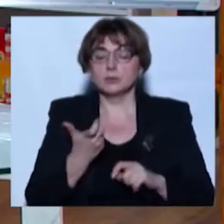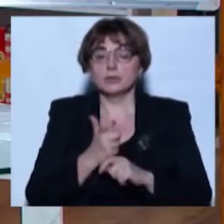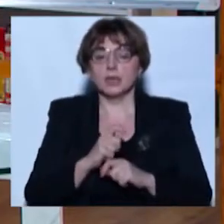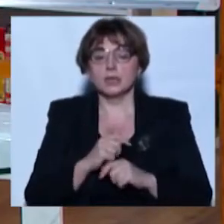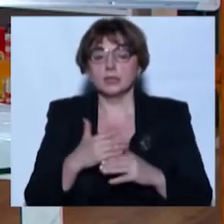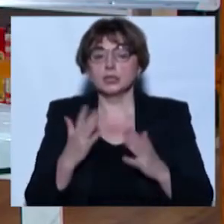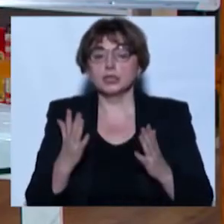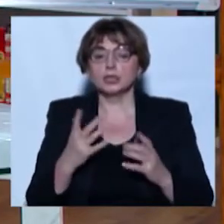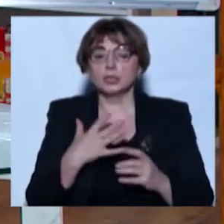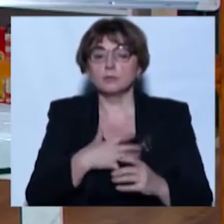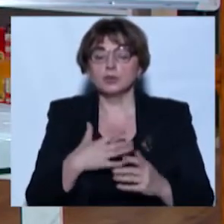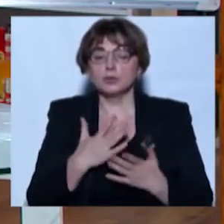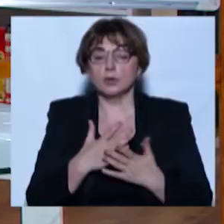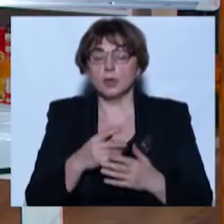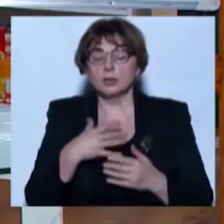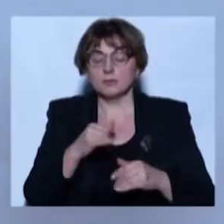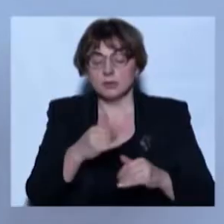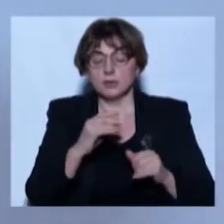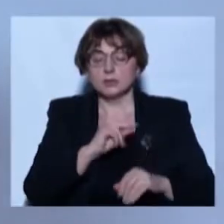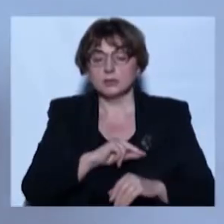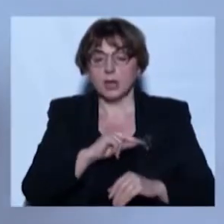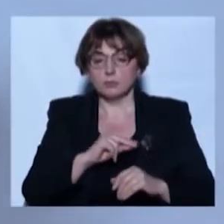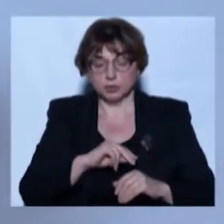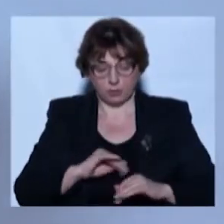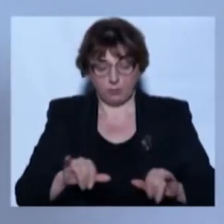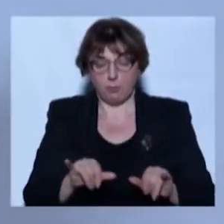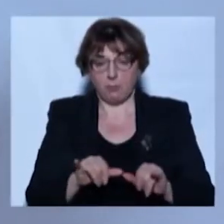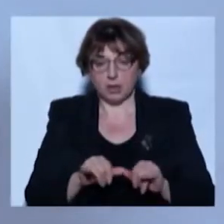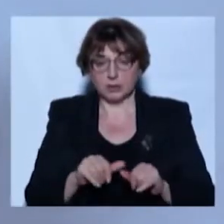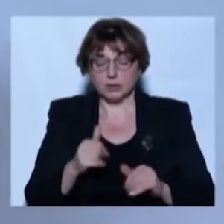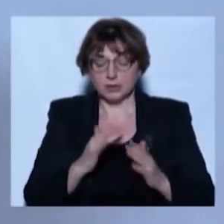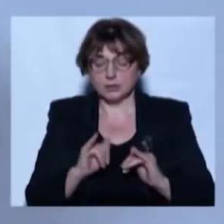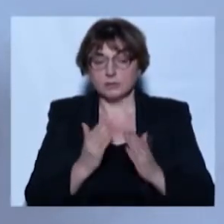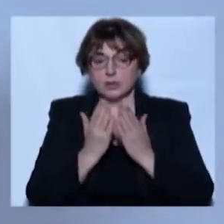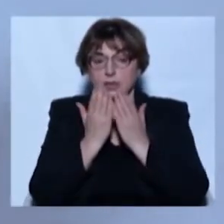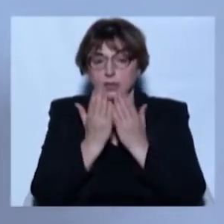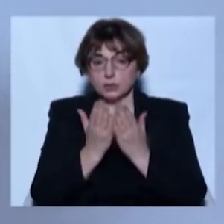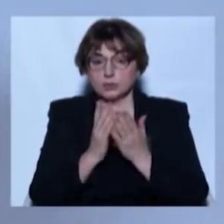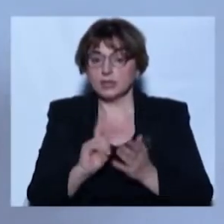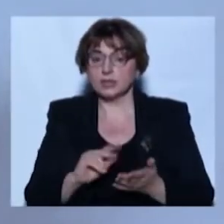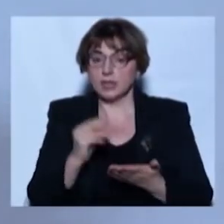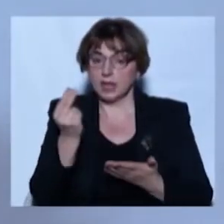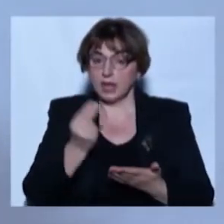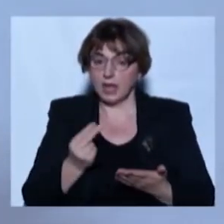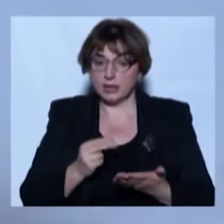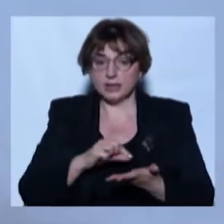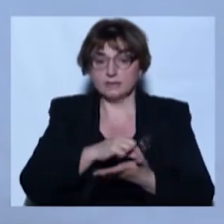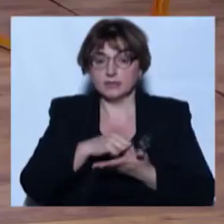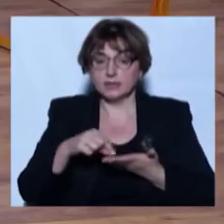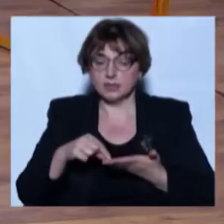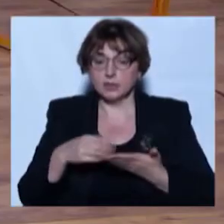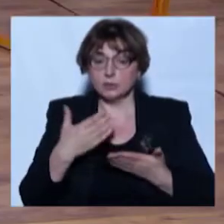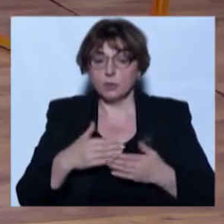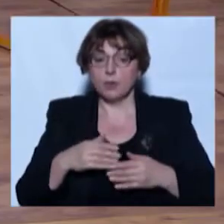ո Կանատեպստ կույն սամուշավով մագիտաստան, սատաց կույնք իտխուլովտ, խատ ավտ, ծերտ, թուտք